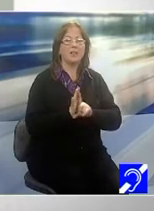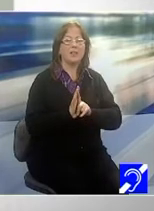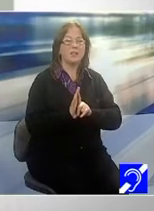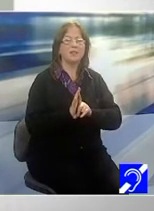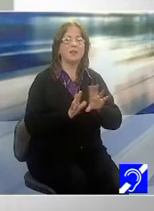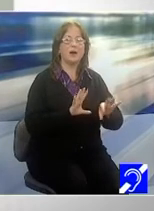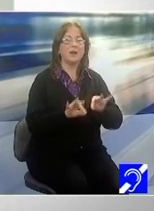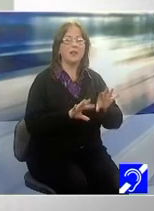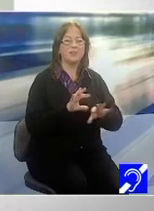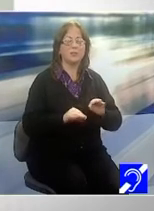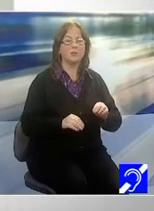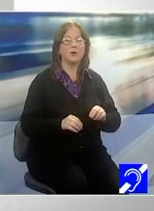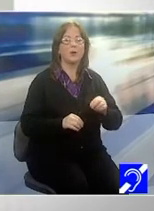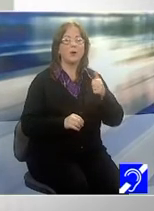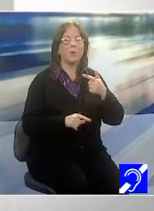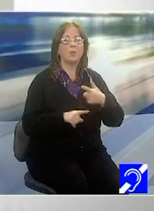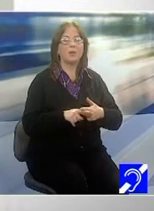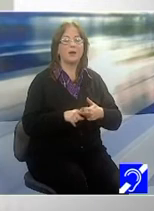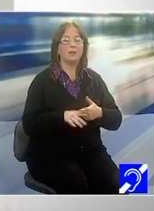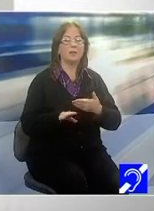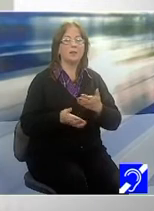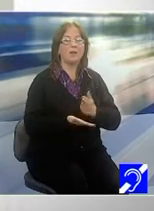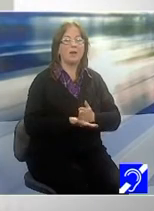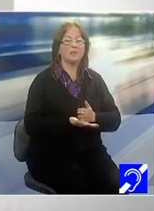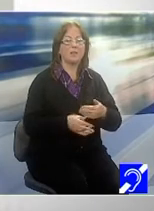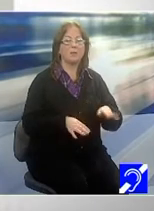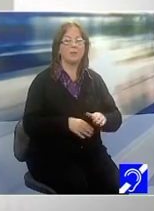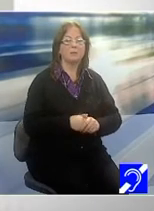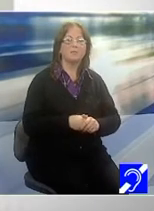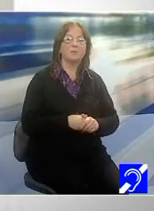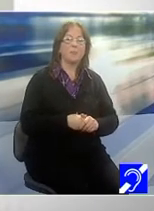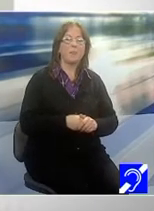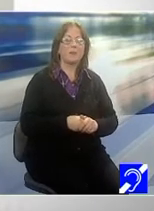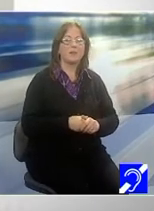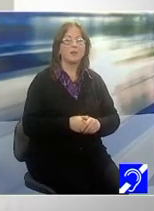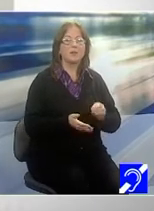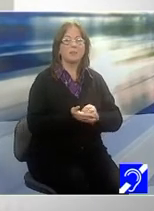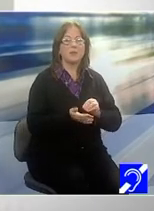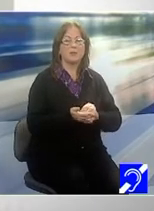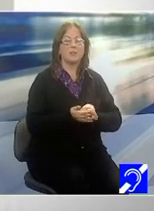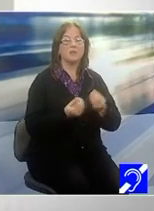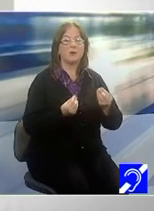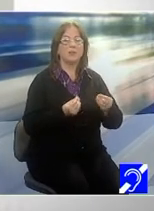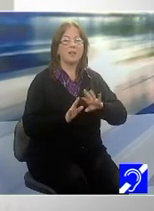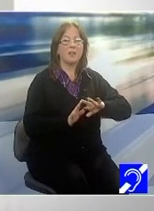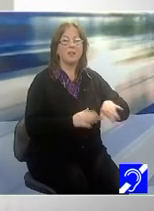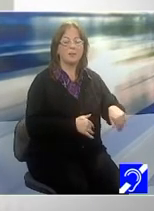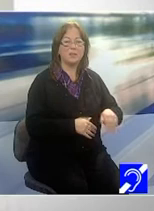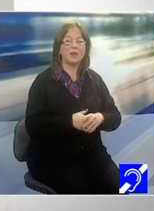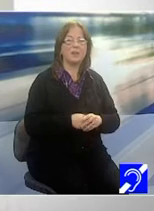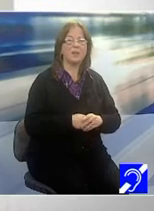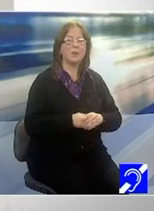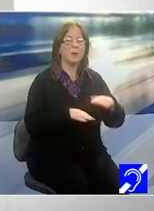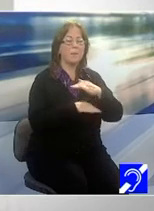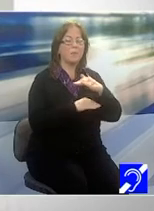primarii într-un singur tur. Și mai sunt câteva chestiuni iarăși foarte importante pentru noi. Se vorbește despre eliminarea pragurilor la consiliile locale. Iarăși, nu e o chestiune care se ține de